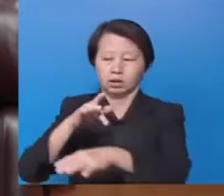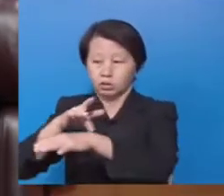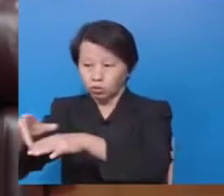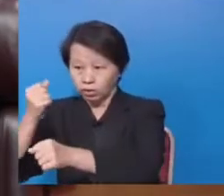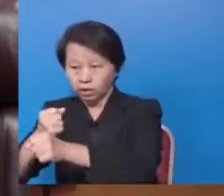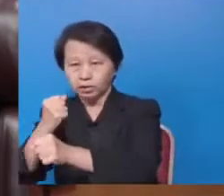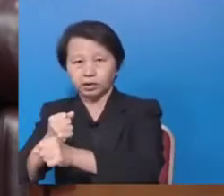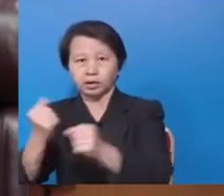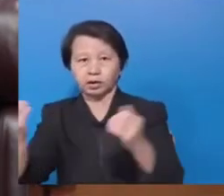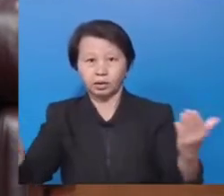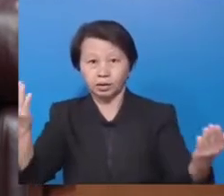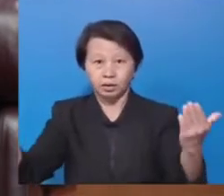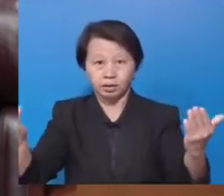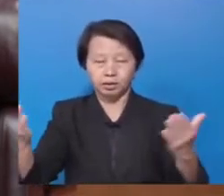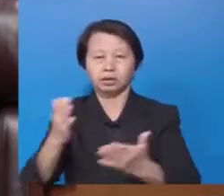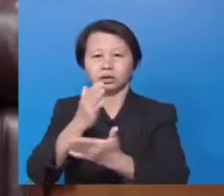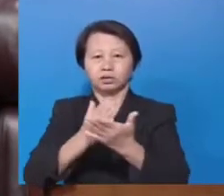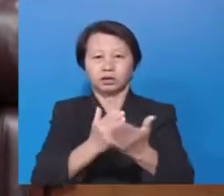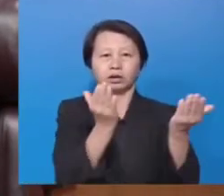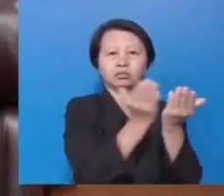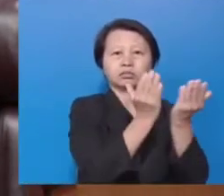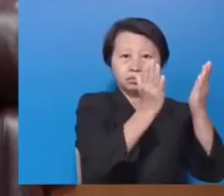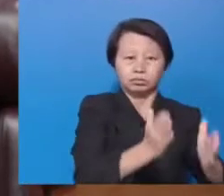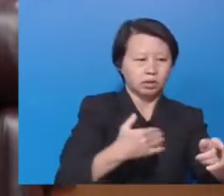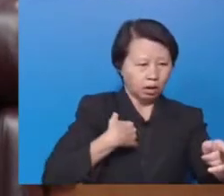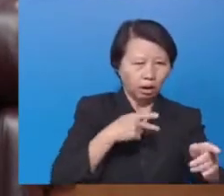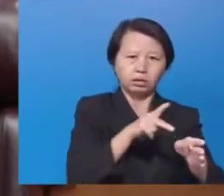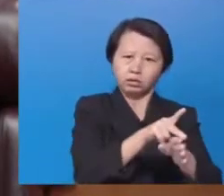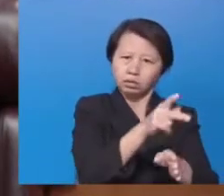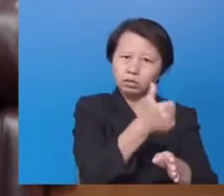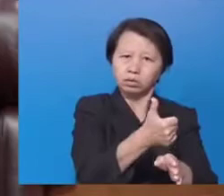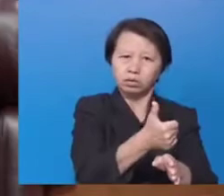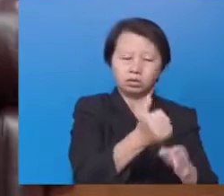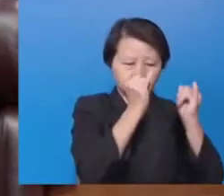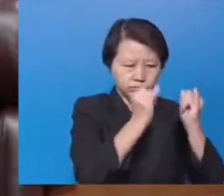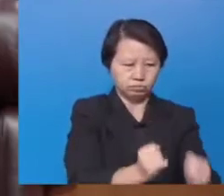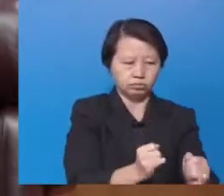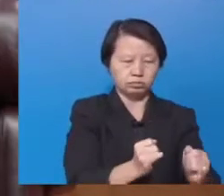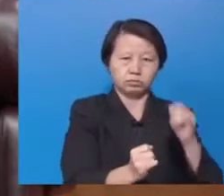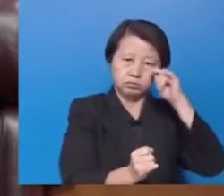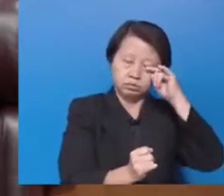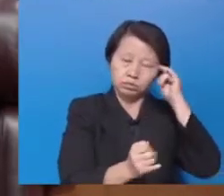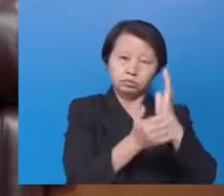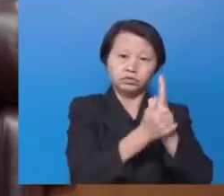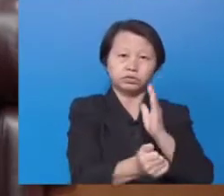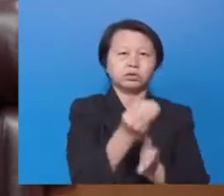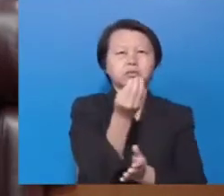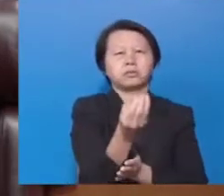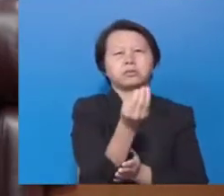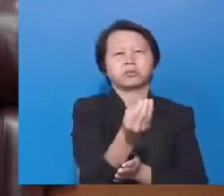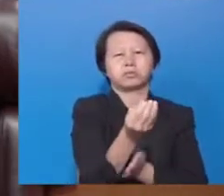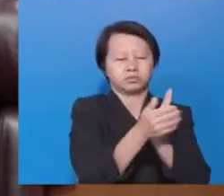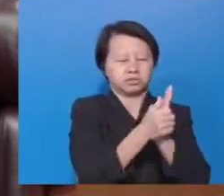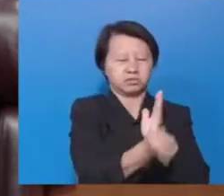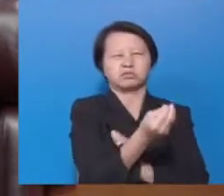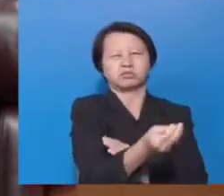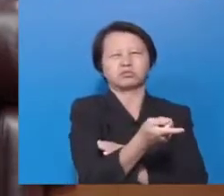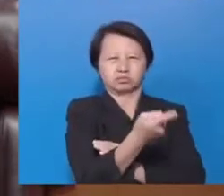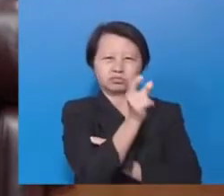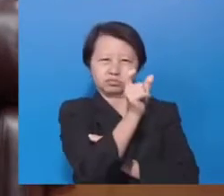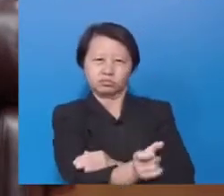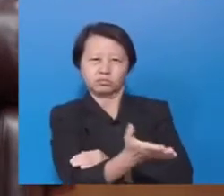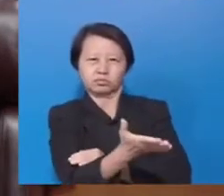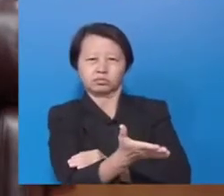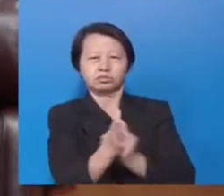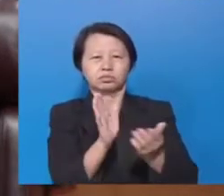wujud sesetengah siswa telah mempunyai kemahiran insaniah ataupun softskill yang rendah Jadi